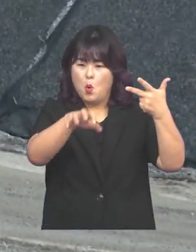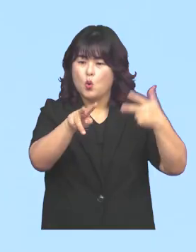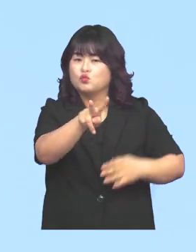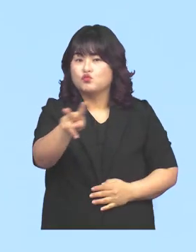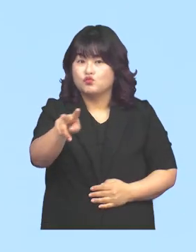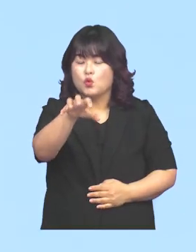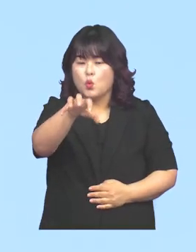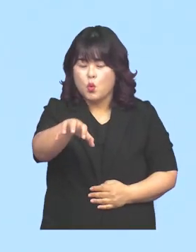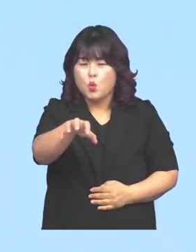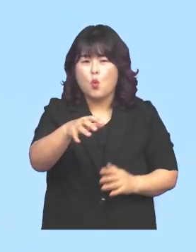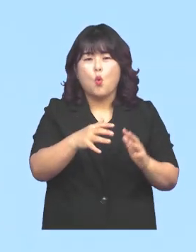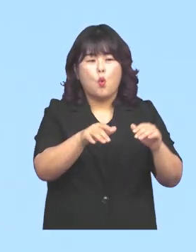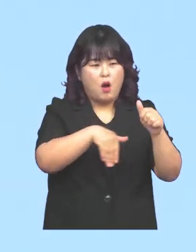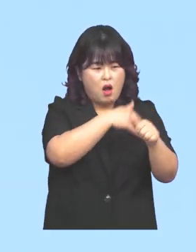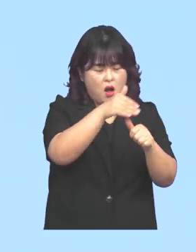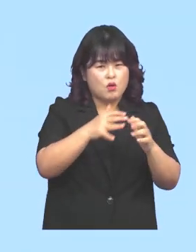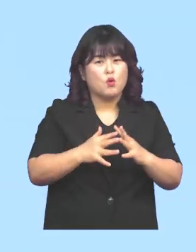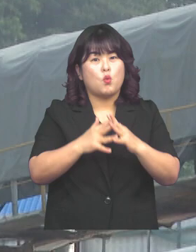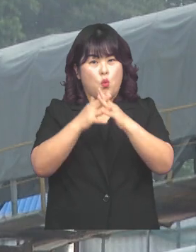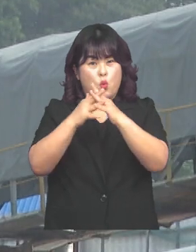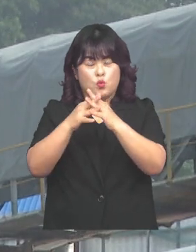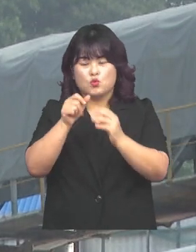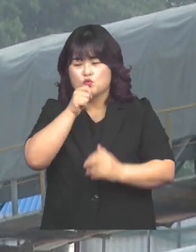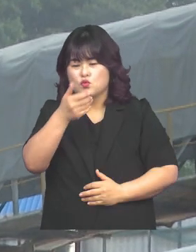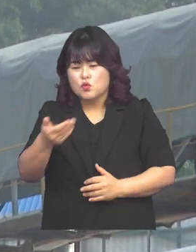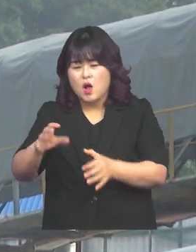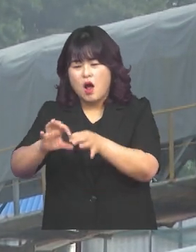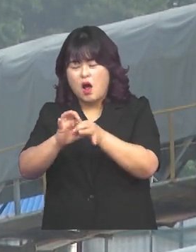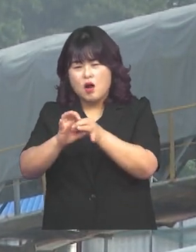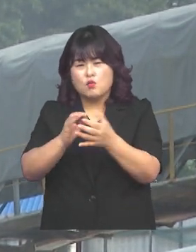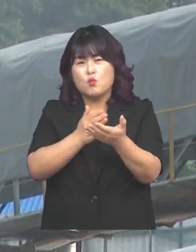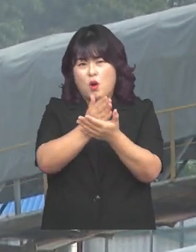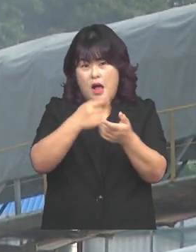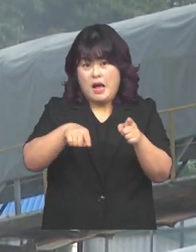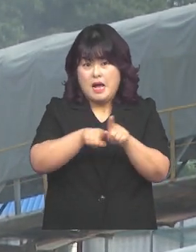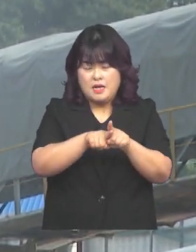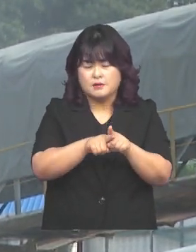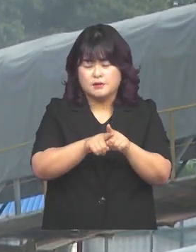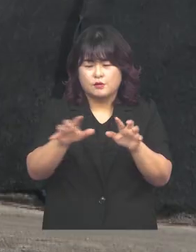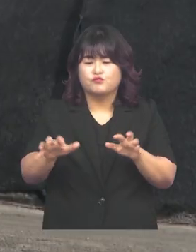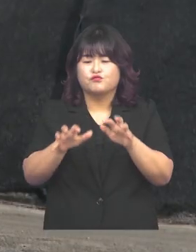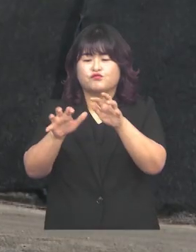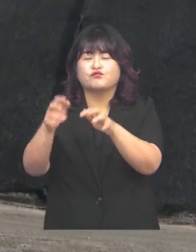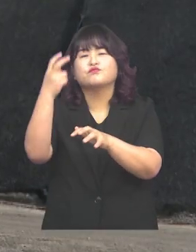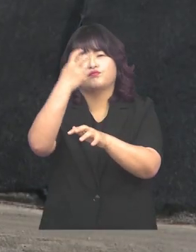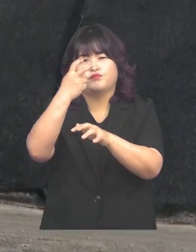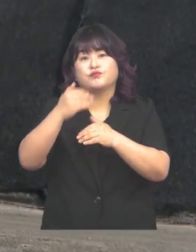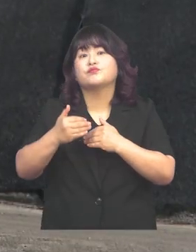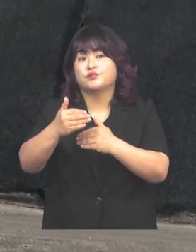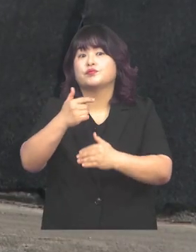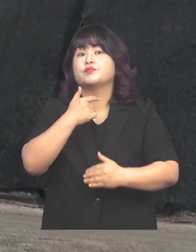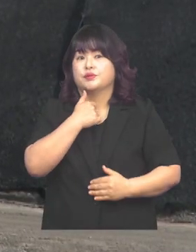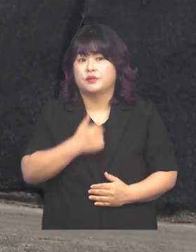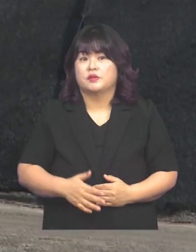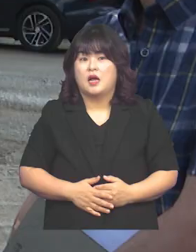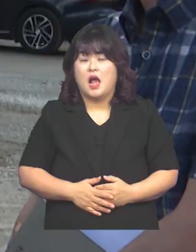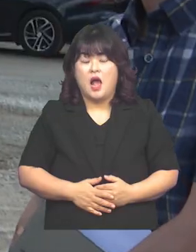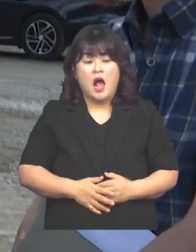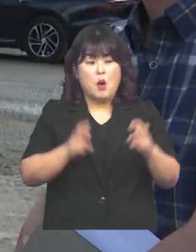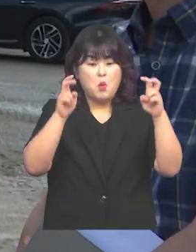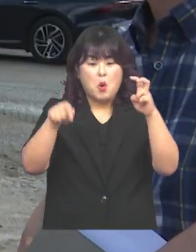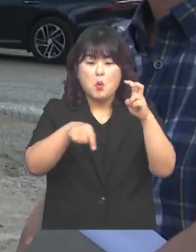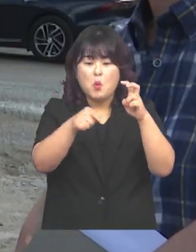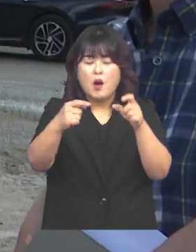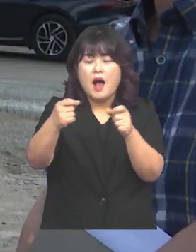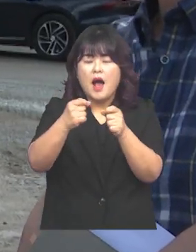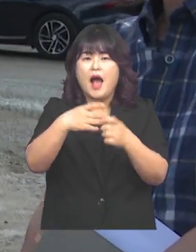대상으로 환경, 건축, 생태 하천 등의 관련 부서가 참여하는 합동 점검을 진행함과 동시에 사업장 주변